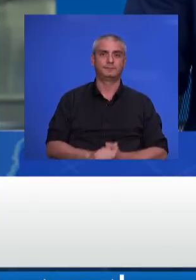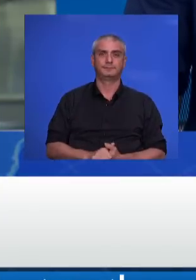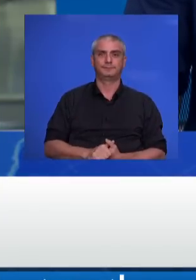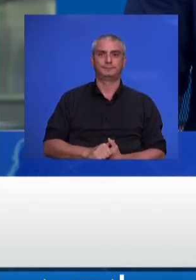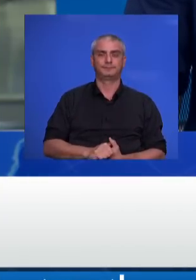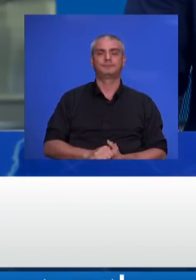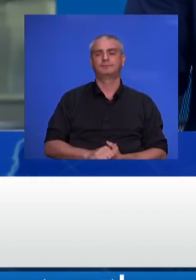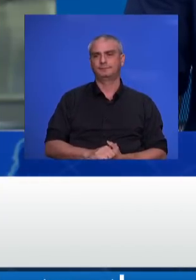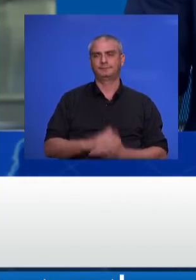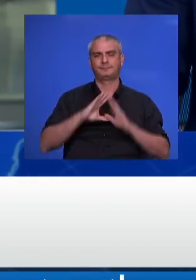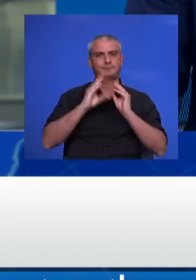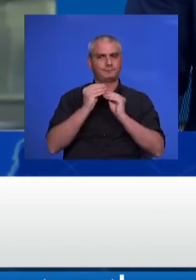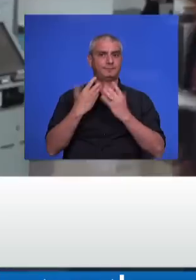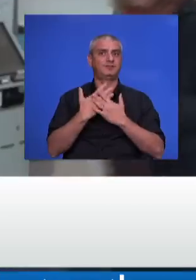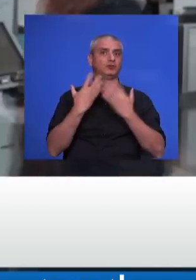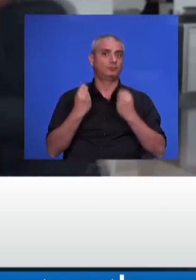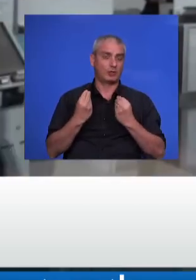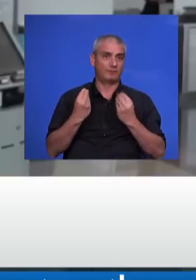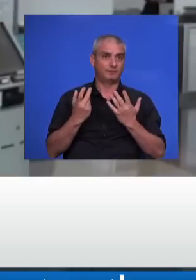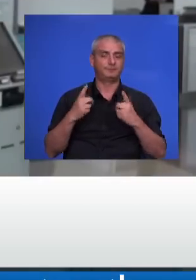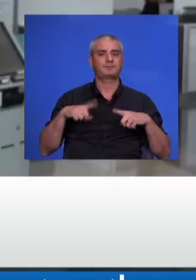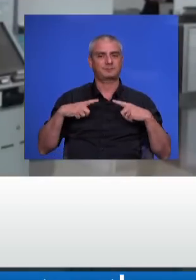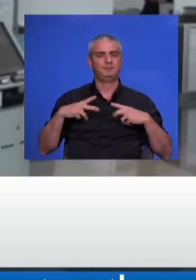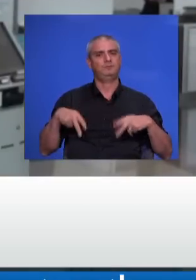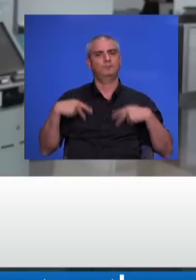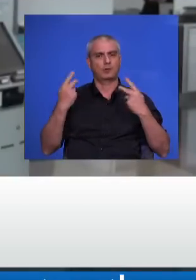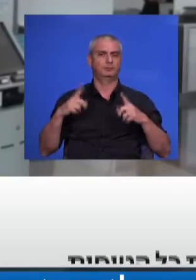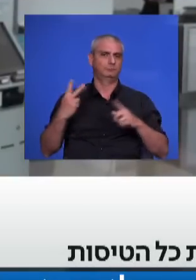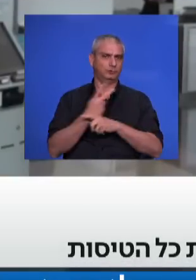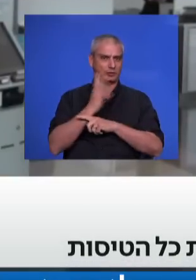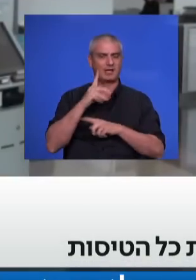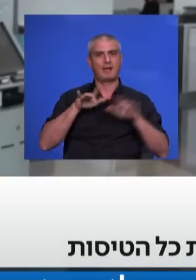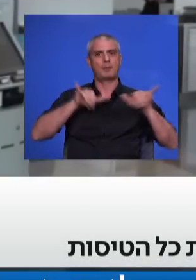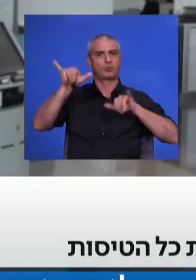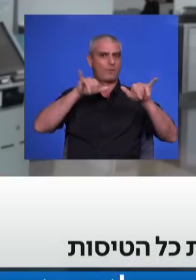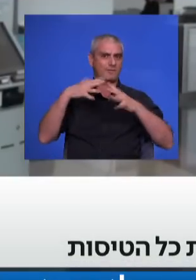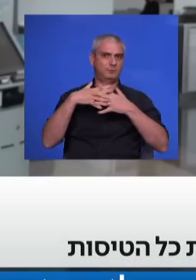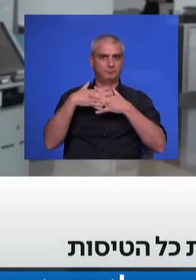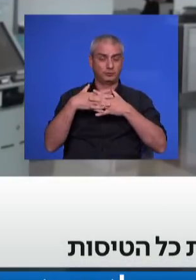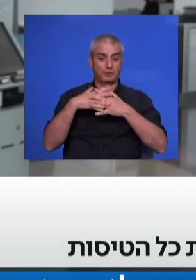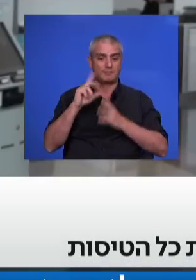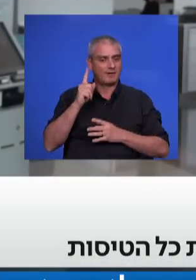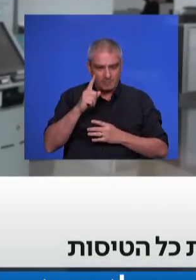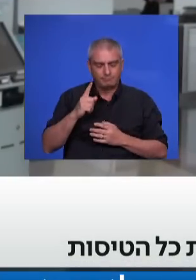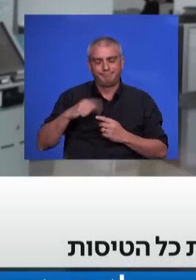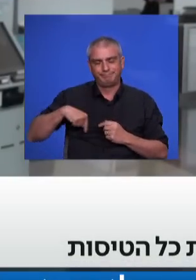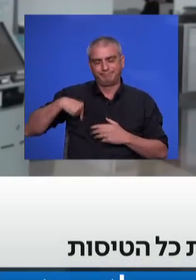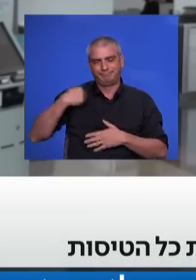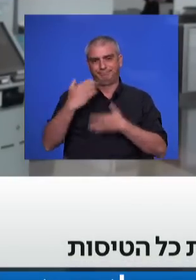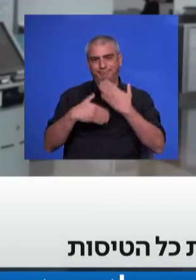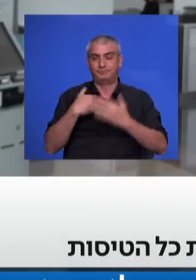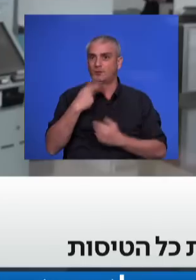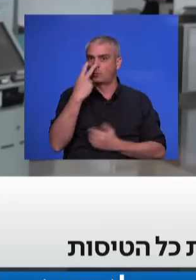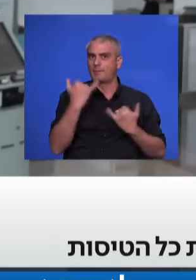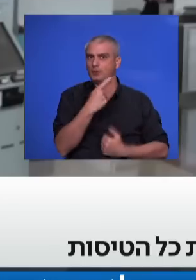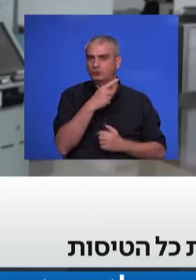תראה מה, בסך הכל החדשות הטובות הן שהחיים חוזרים לשגרה, גם חיי התעופה בארצות הברית, אבל זה לוקח זמן. מה שאנחנו רואים כאן למשל